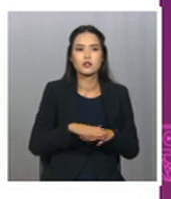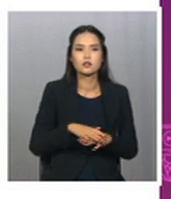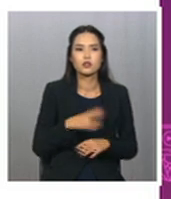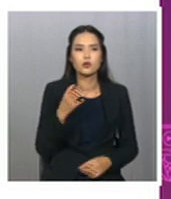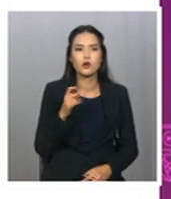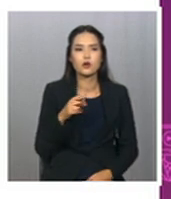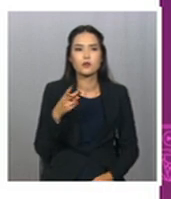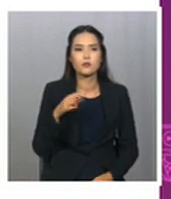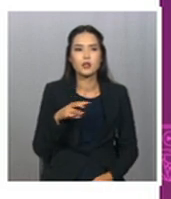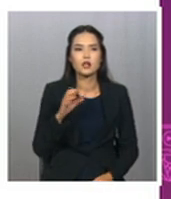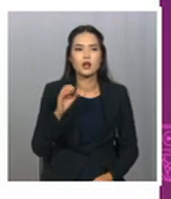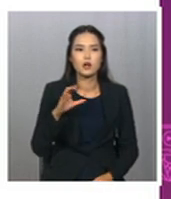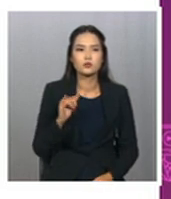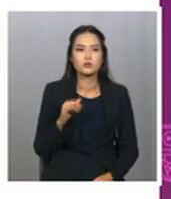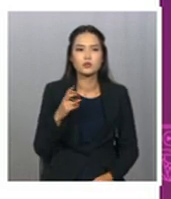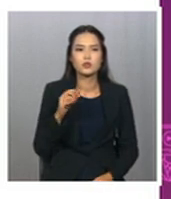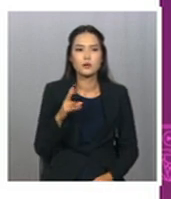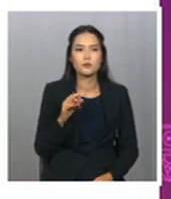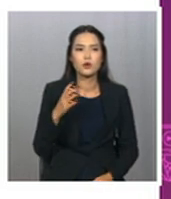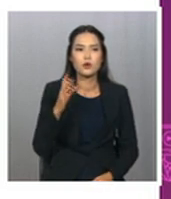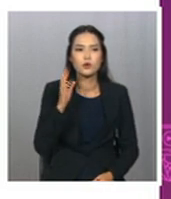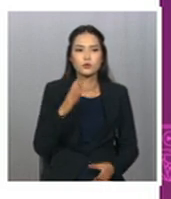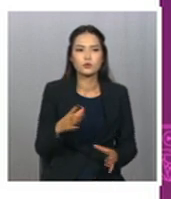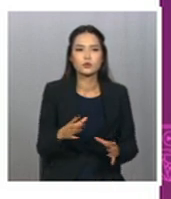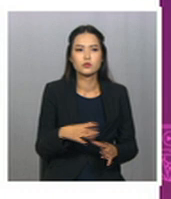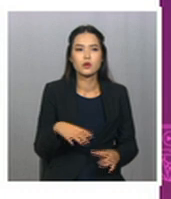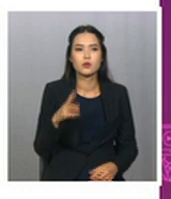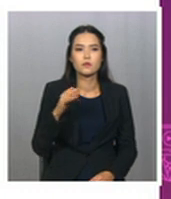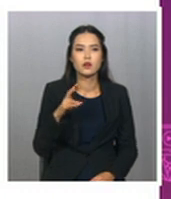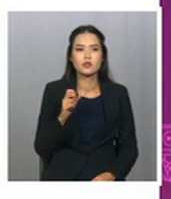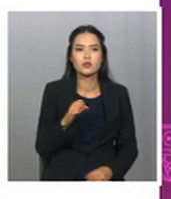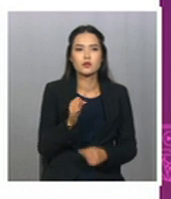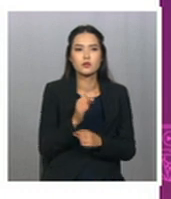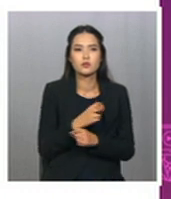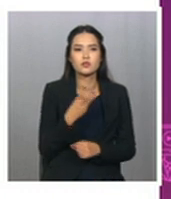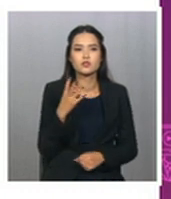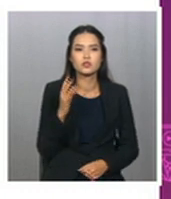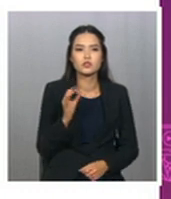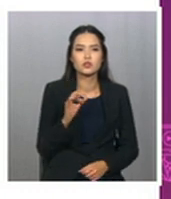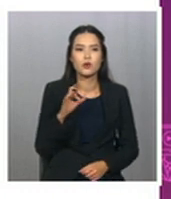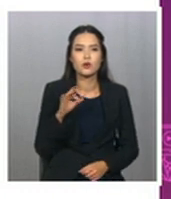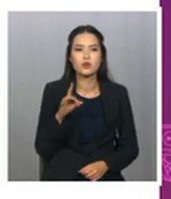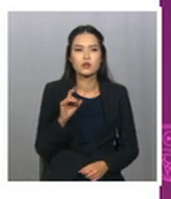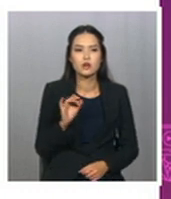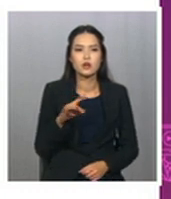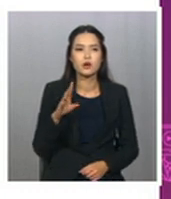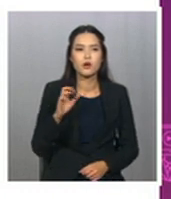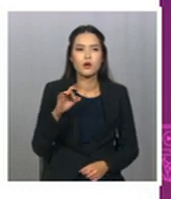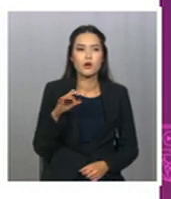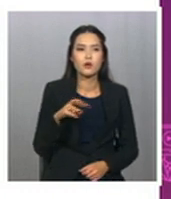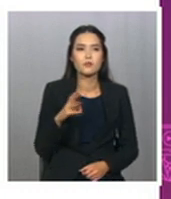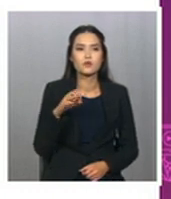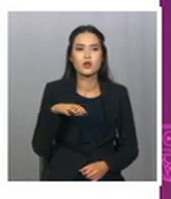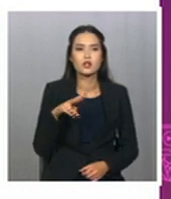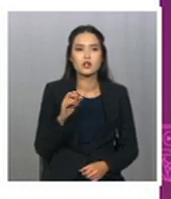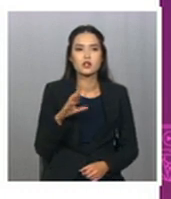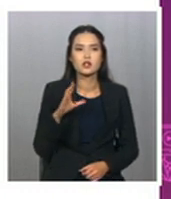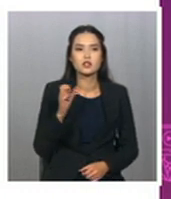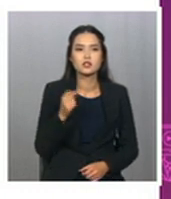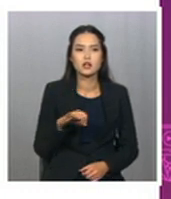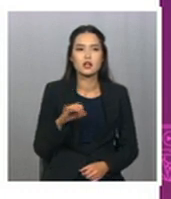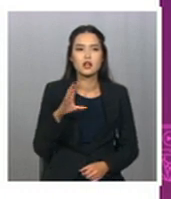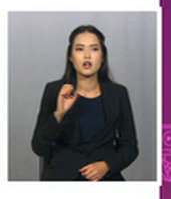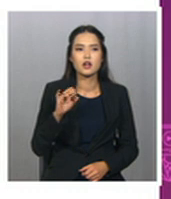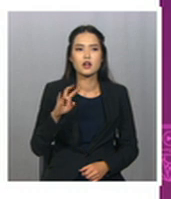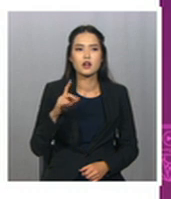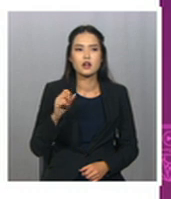төбе, құдық, бастау бұлақ, көл, ши, қорық, зират, қорым, шатқал, сай, аңғар,